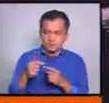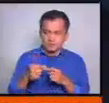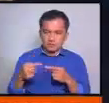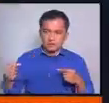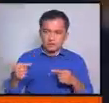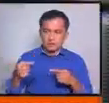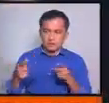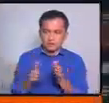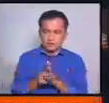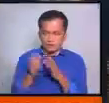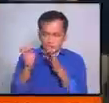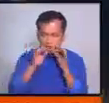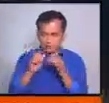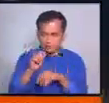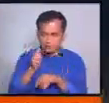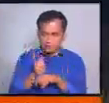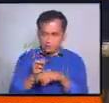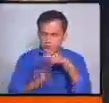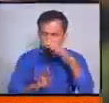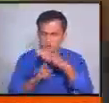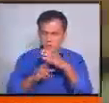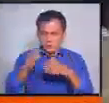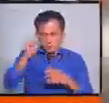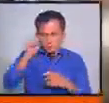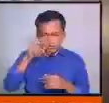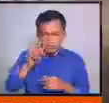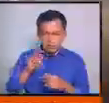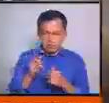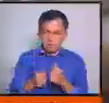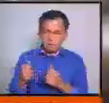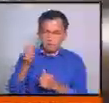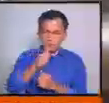illegal na droga. Nakatakdang magretiro si Albayalde bilang PNP